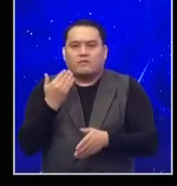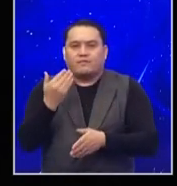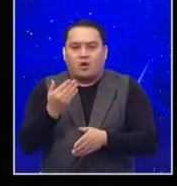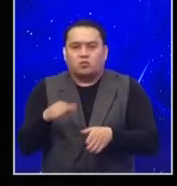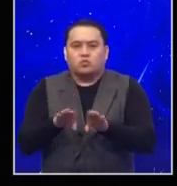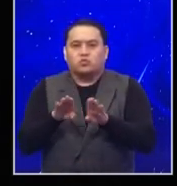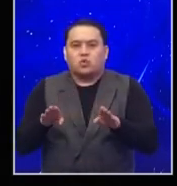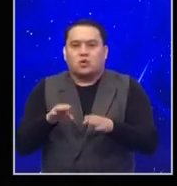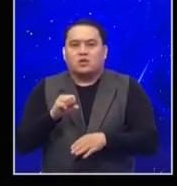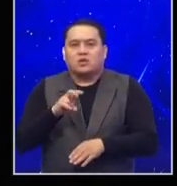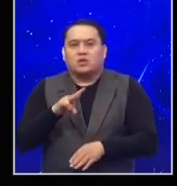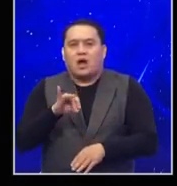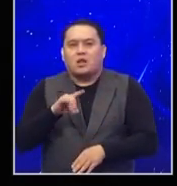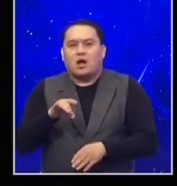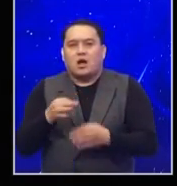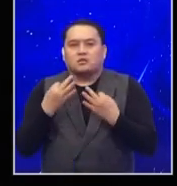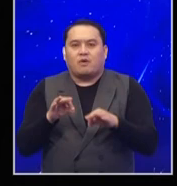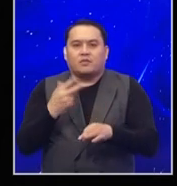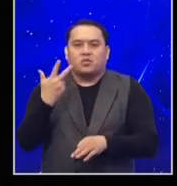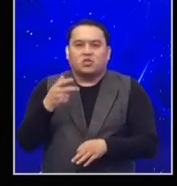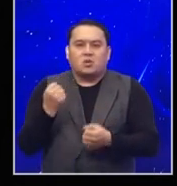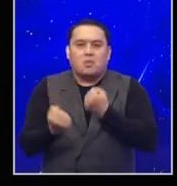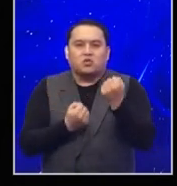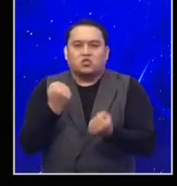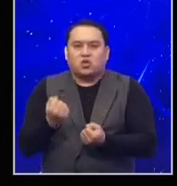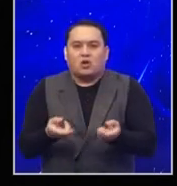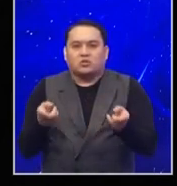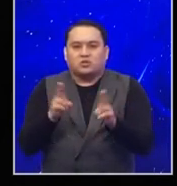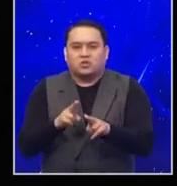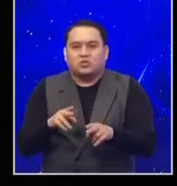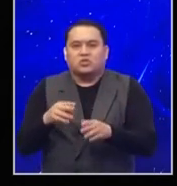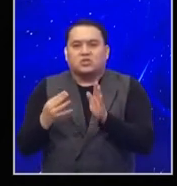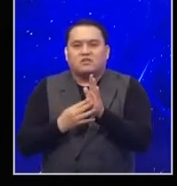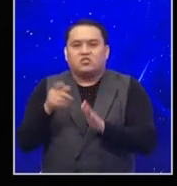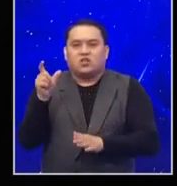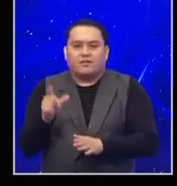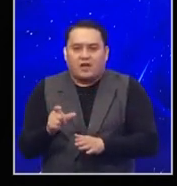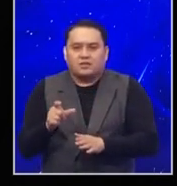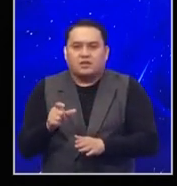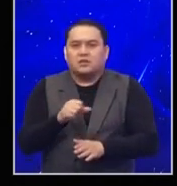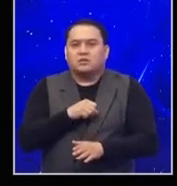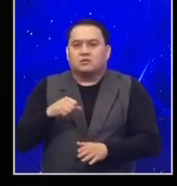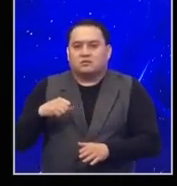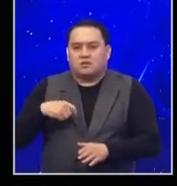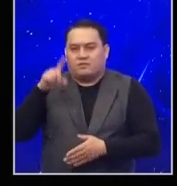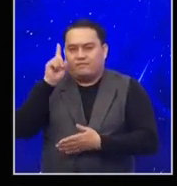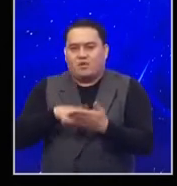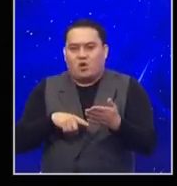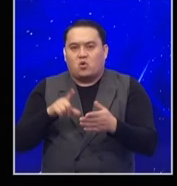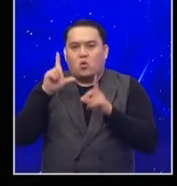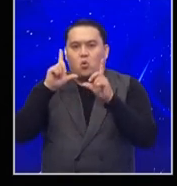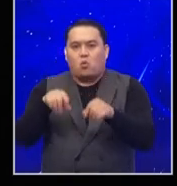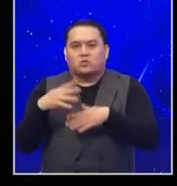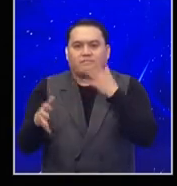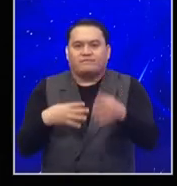в сторону села Анталы были освобождены 3 автомашины, в которых находилось 9 человек. Самонадеянные водители выехали в